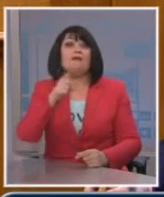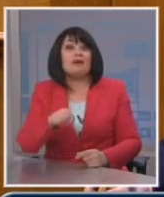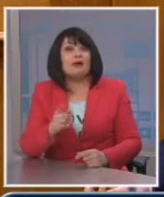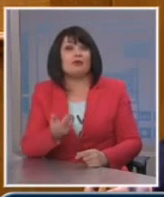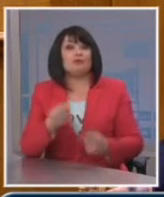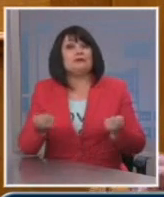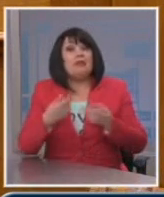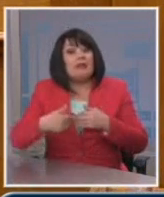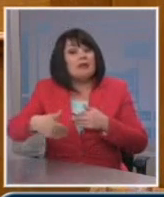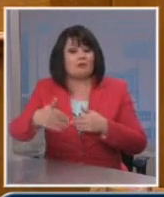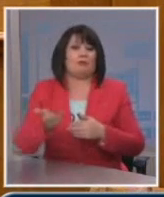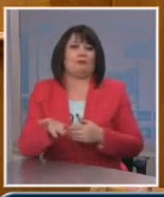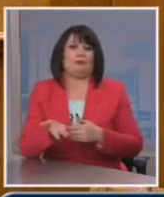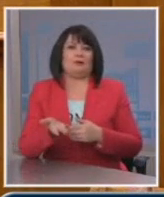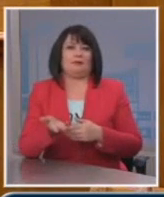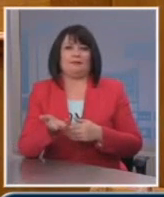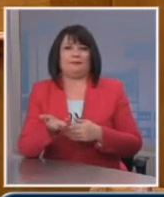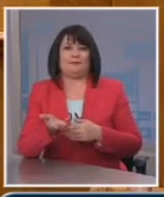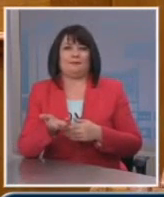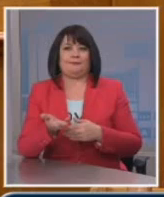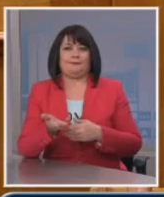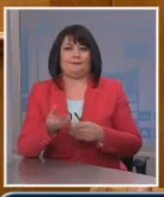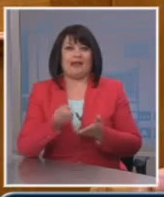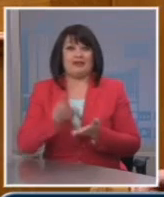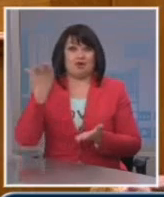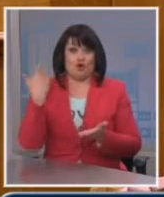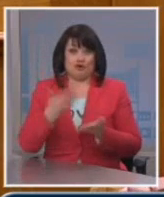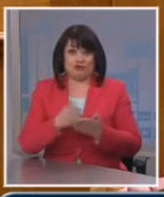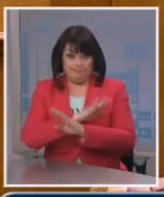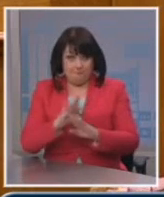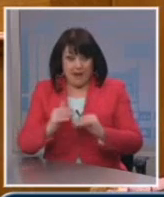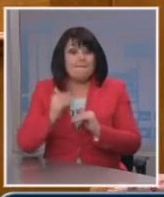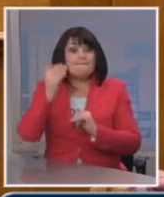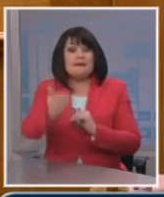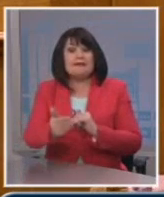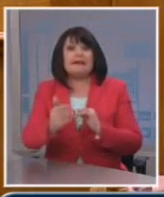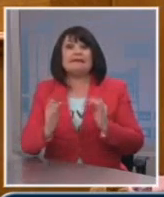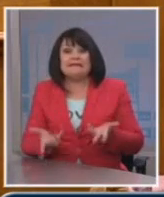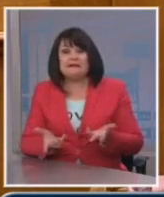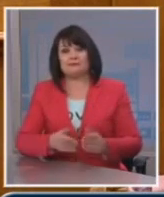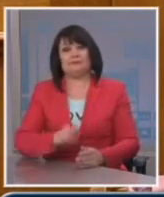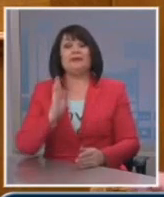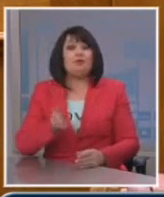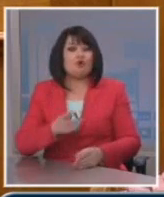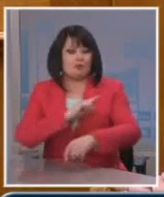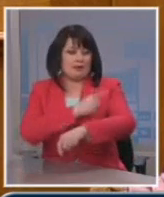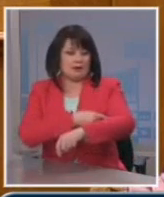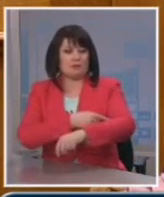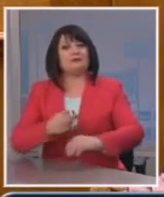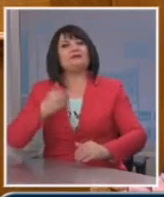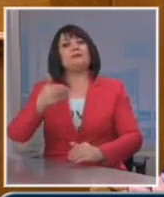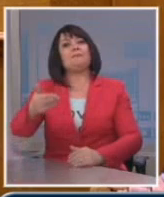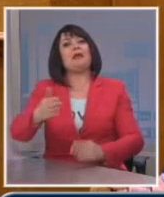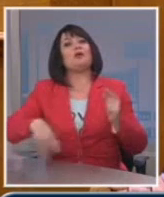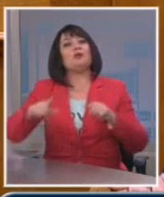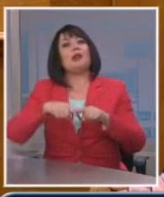μέλη γενέστε μετά την ολοκλήρωση της αξιολόγησης. Για τις δυνατότητες και τις προοπτικές που έχει αυτή η